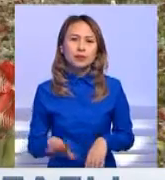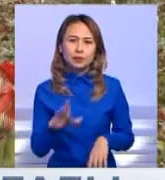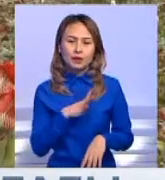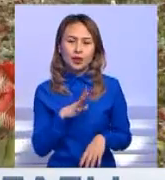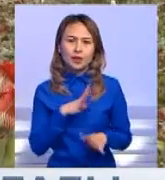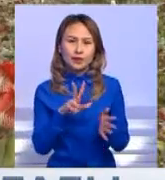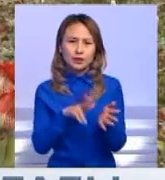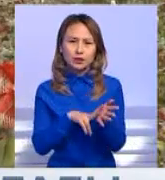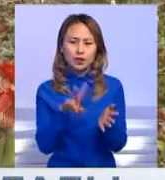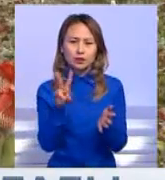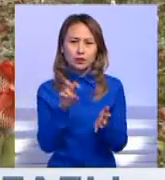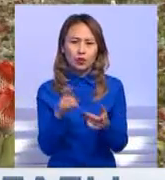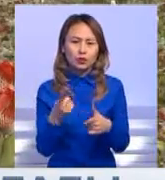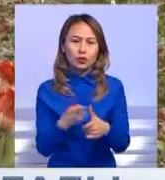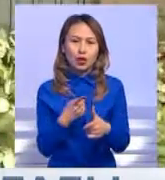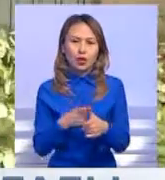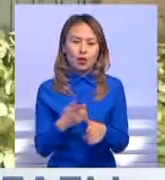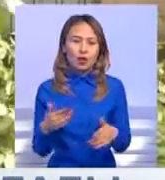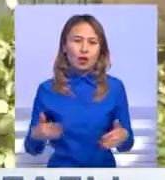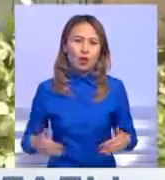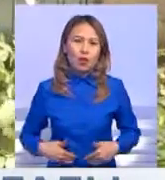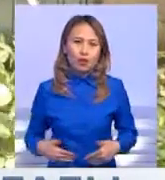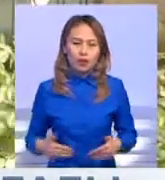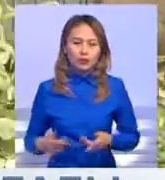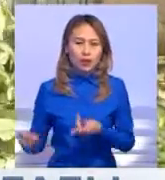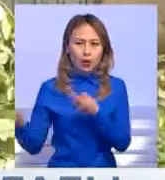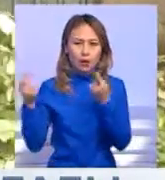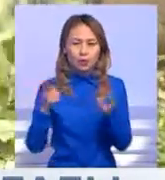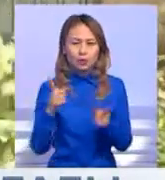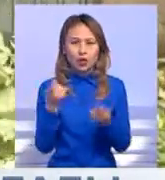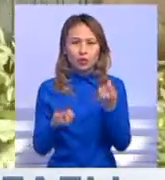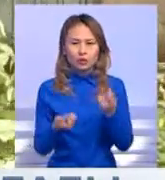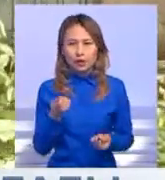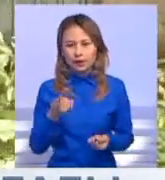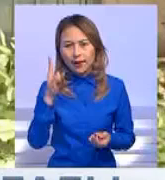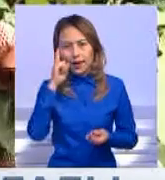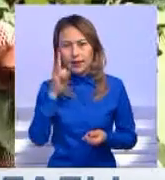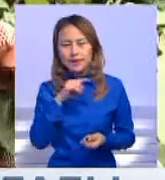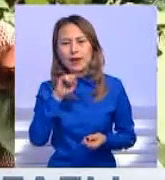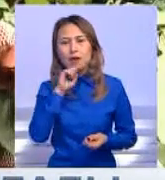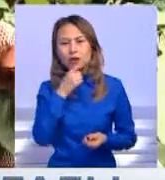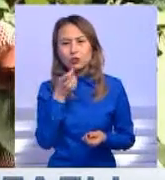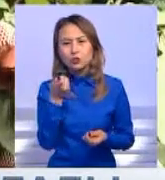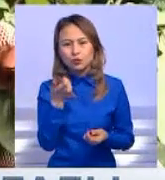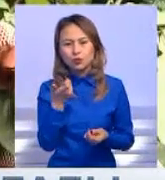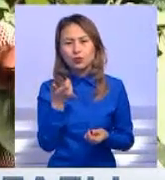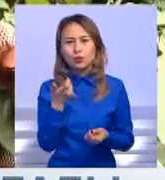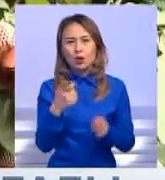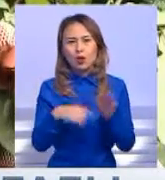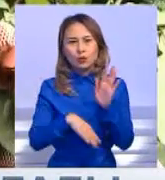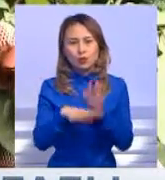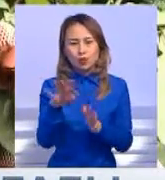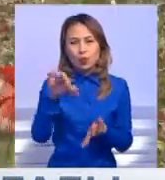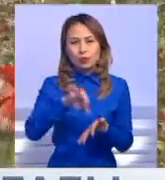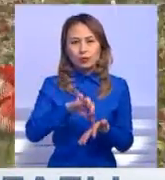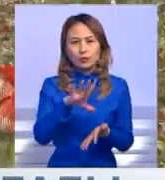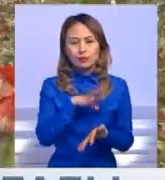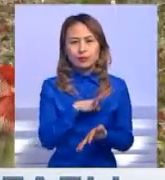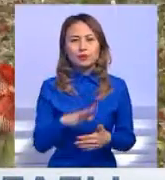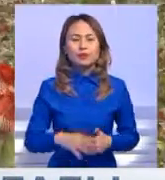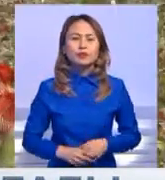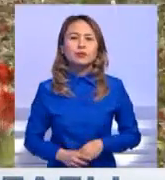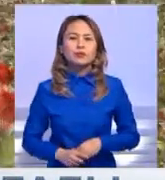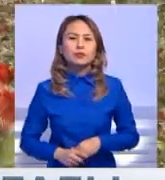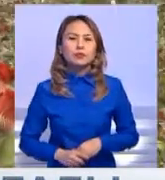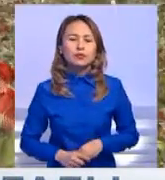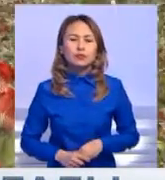8 мартта Голландиядан қымбат келмеу үшін онша-мынша арзандау Қазақстанның экономикасына сәл болса да үлесіміз қосылып, чтобы